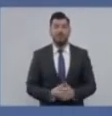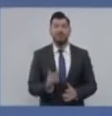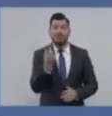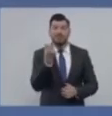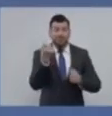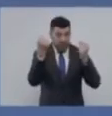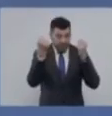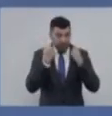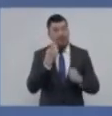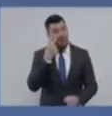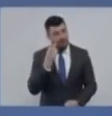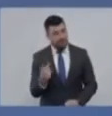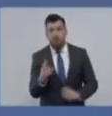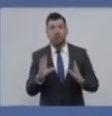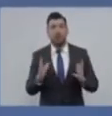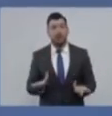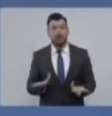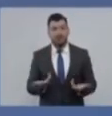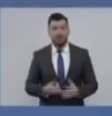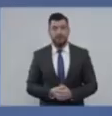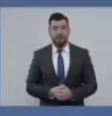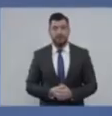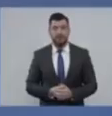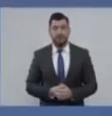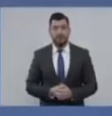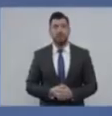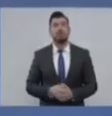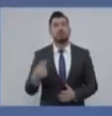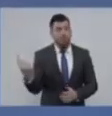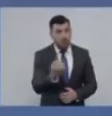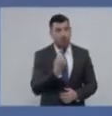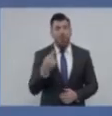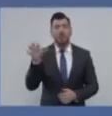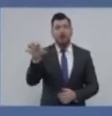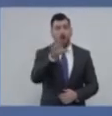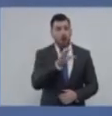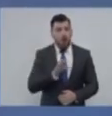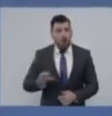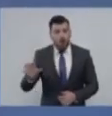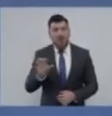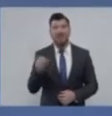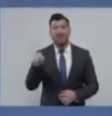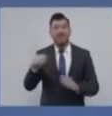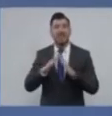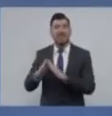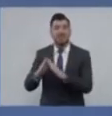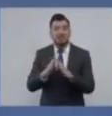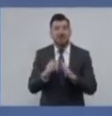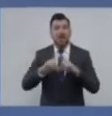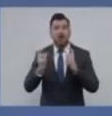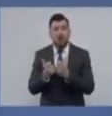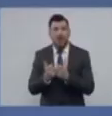αποτυπώνεται στην εκτέλεση των εθνικών και ιδιαίτερα των οικογενειακών προϋπολογισμών κυρίως των